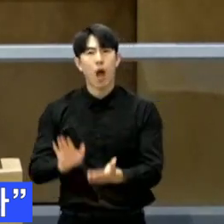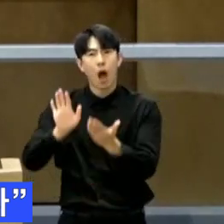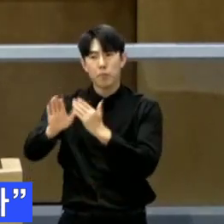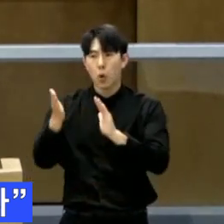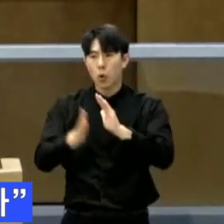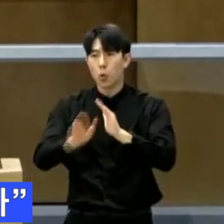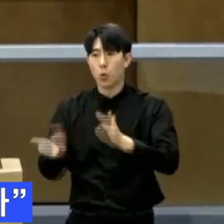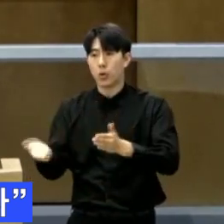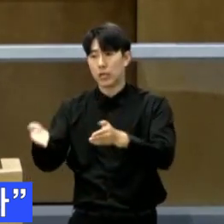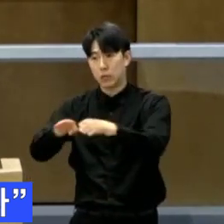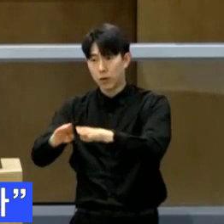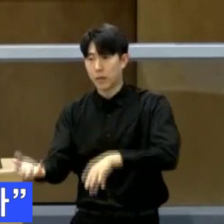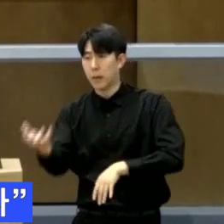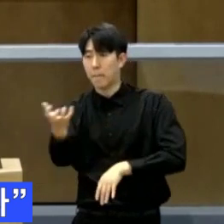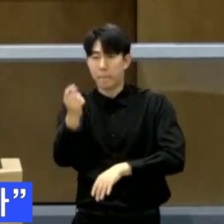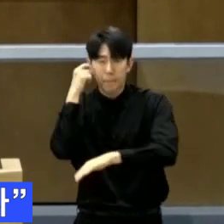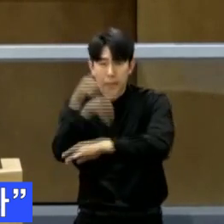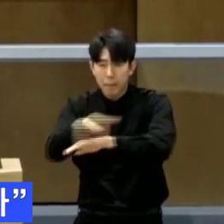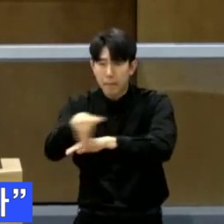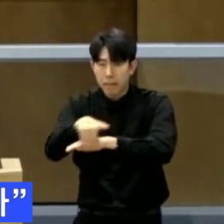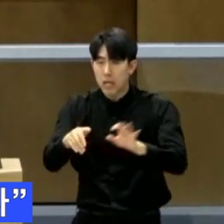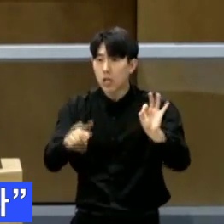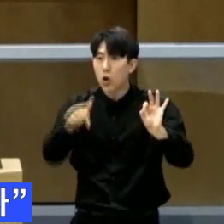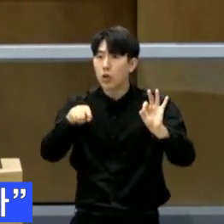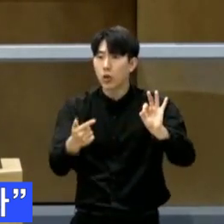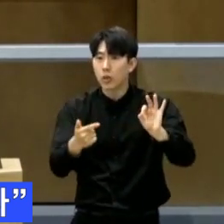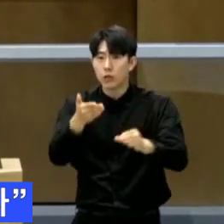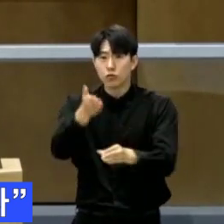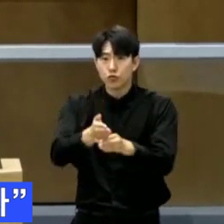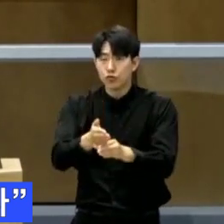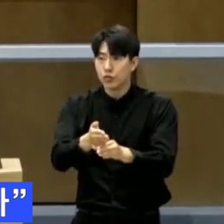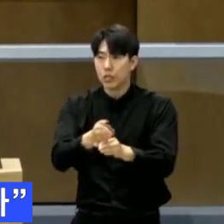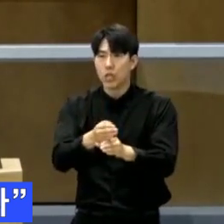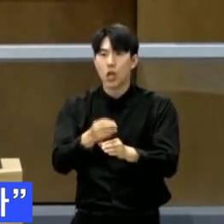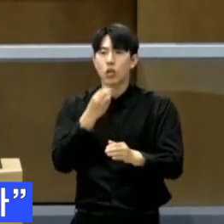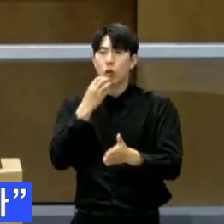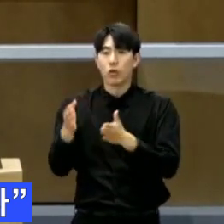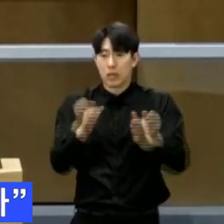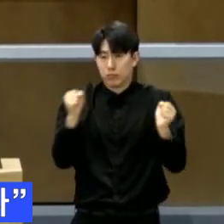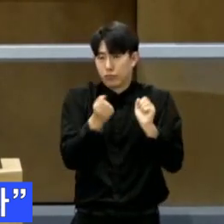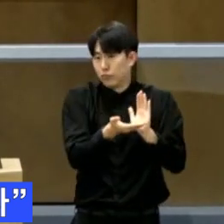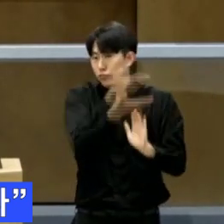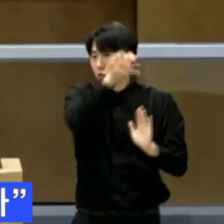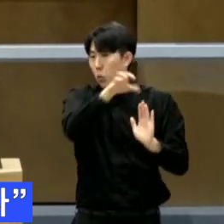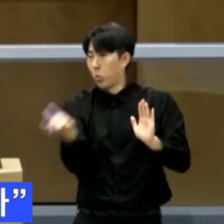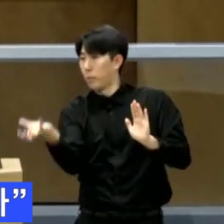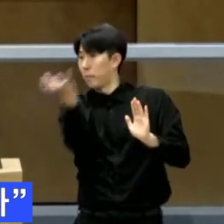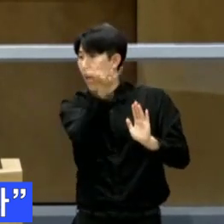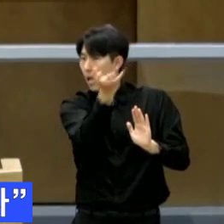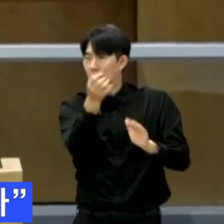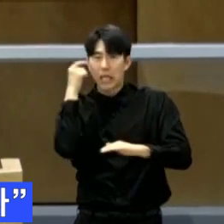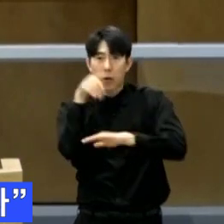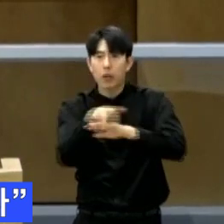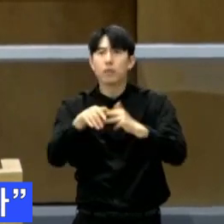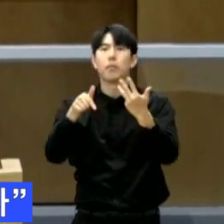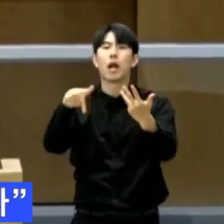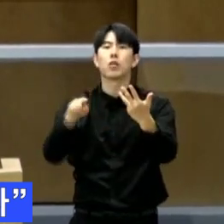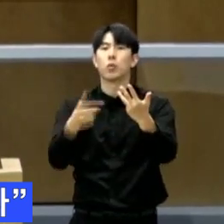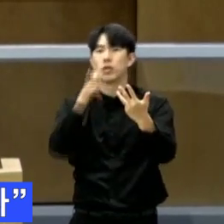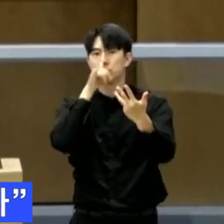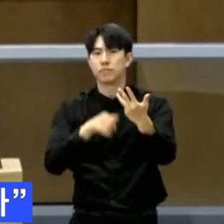앞으로 공공기관 이전이 예정된 10개 기관 중 경기 북부로 이전이 계획된 곳은 8곳입니다. 경기